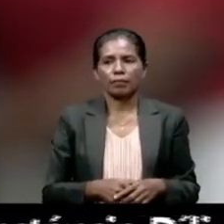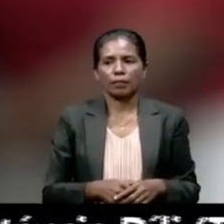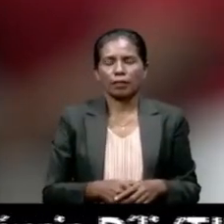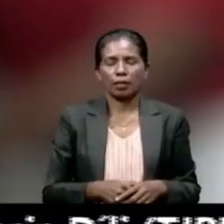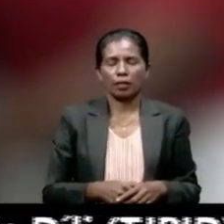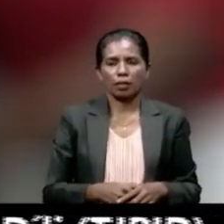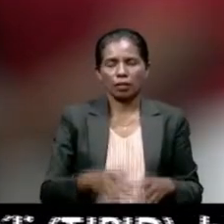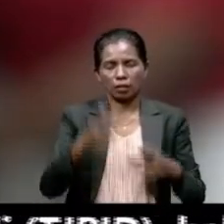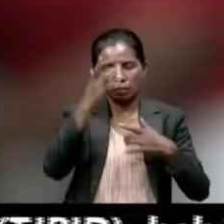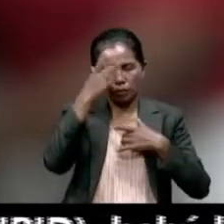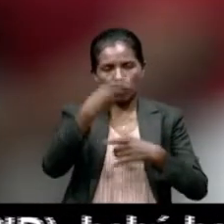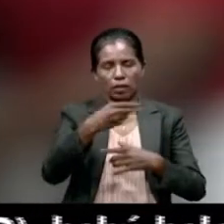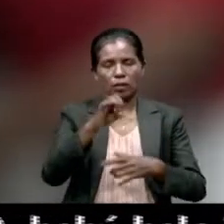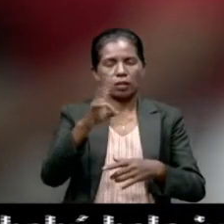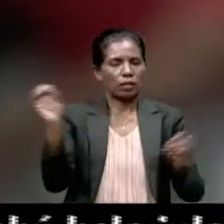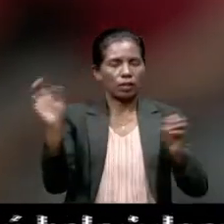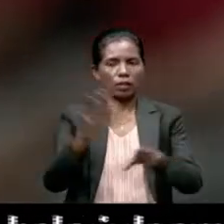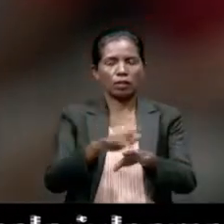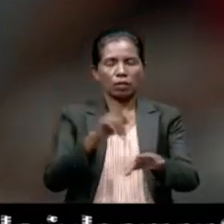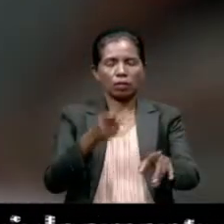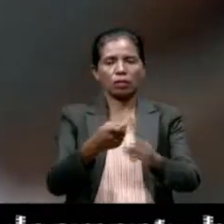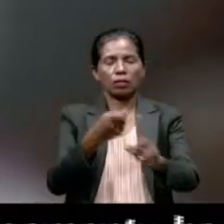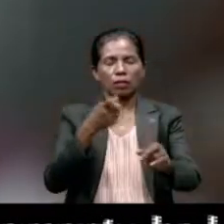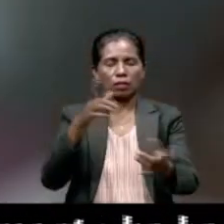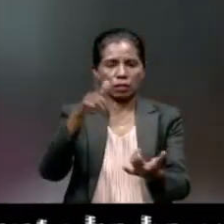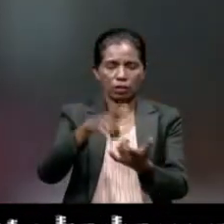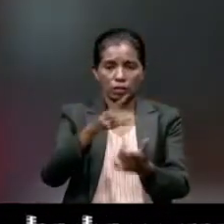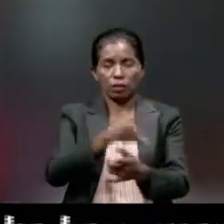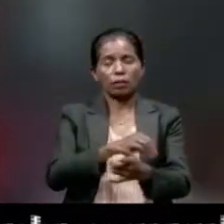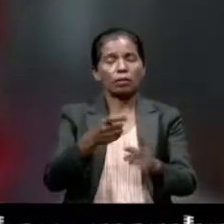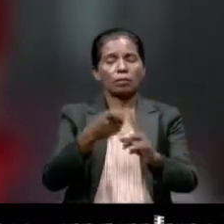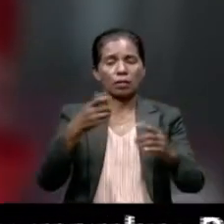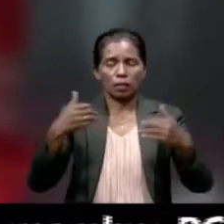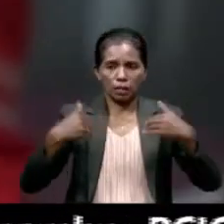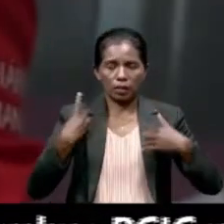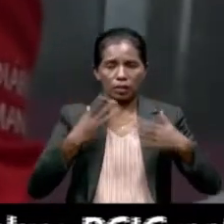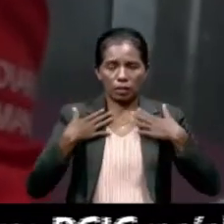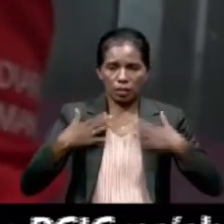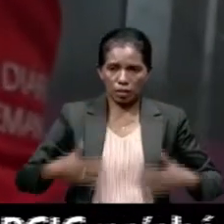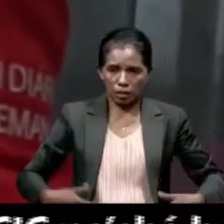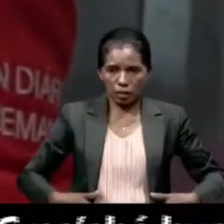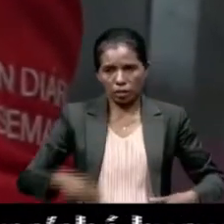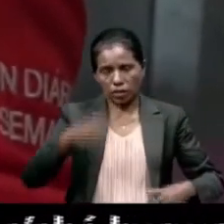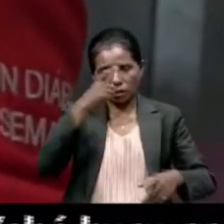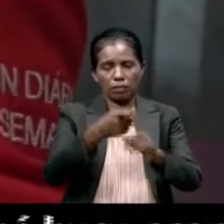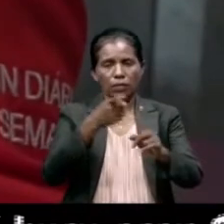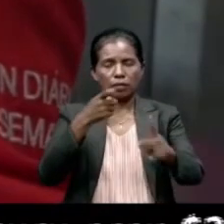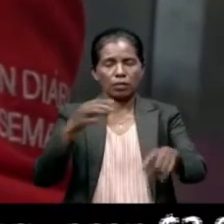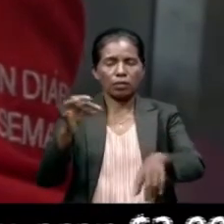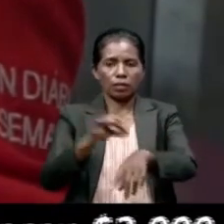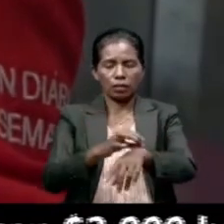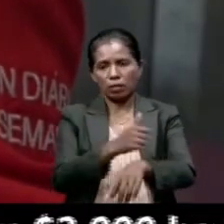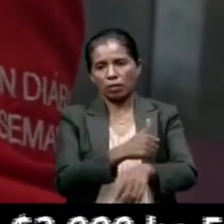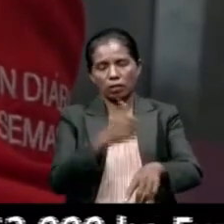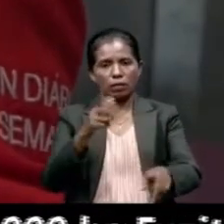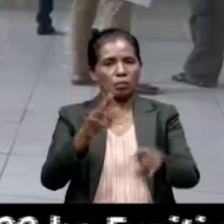Virus refere laos dait husi relasaun seksual dait mai be bele mosu ia itania isi lolon tamba mai husi daun no seluktan